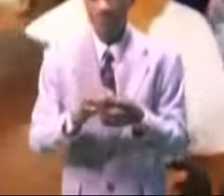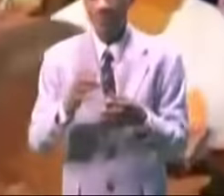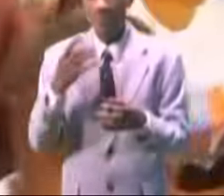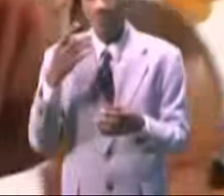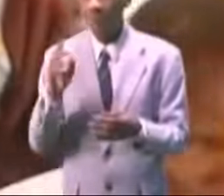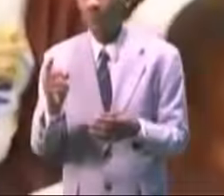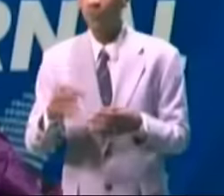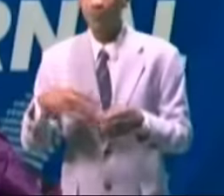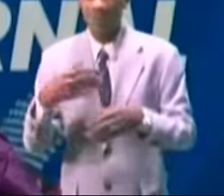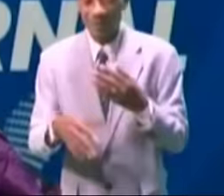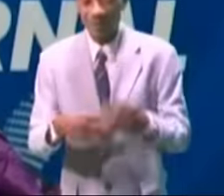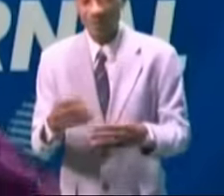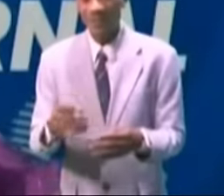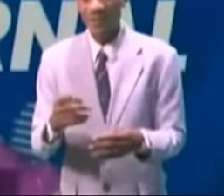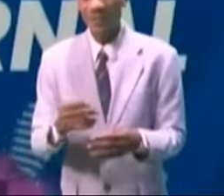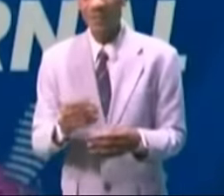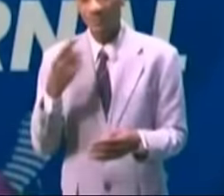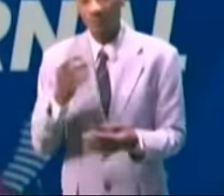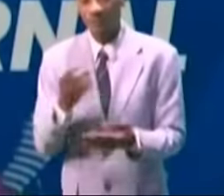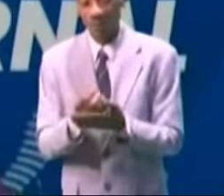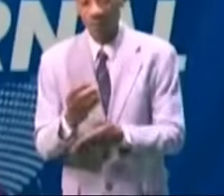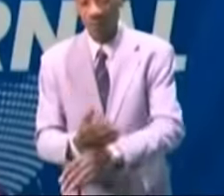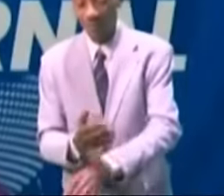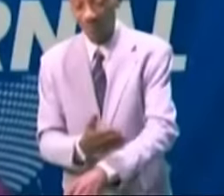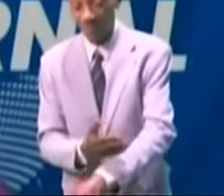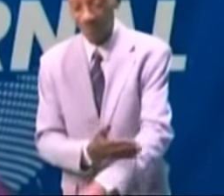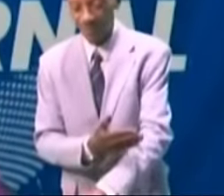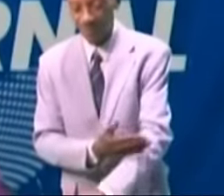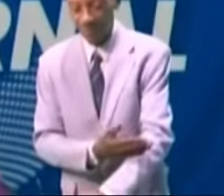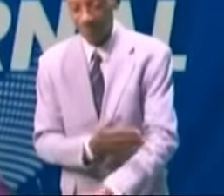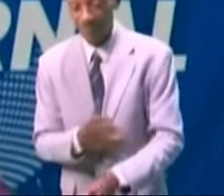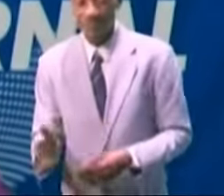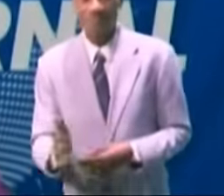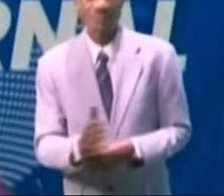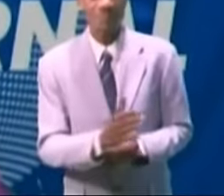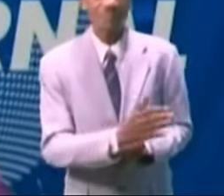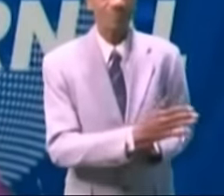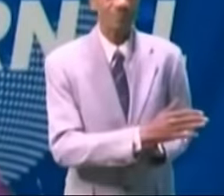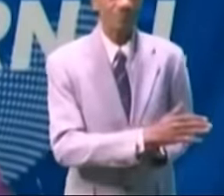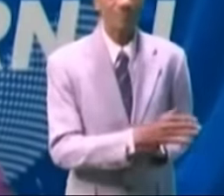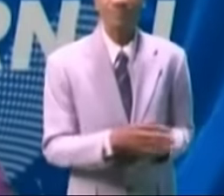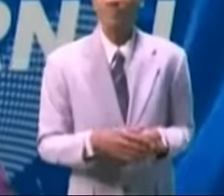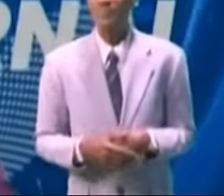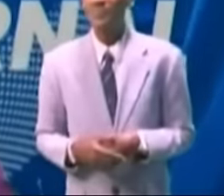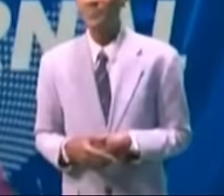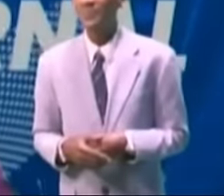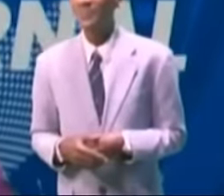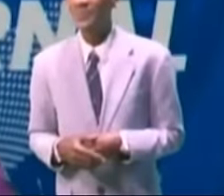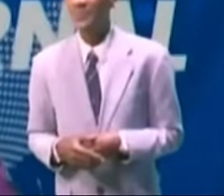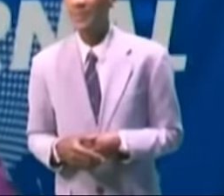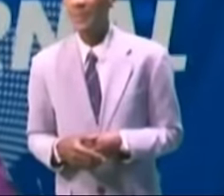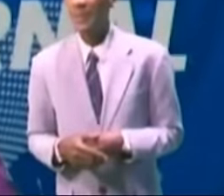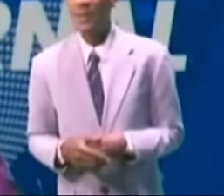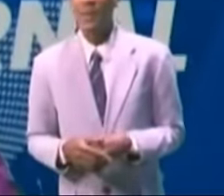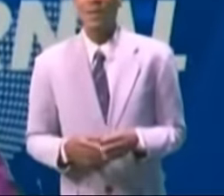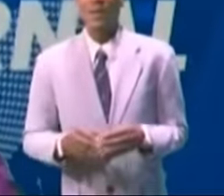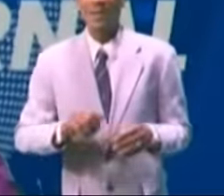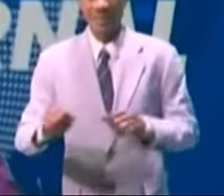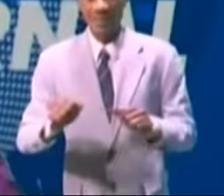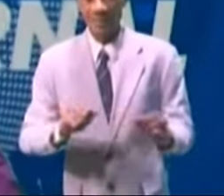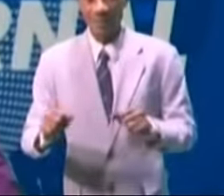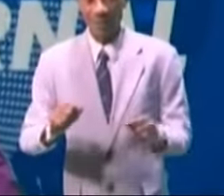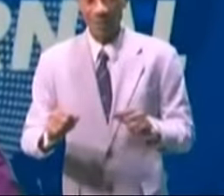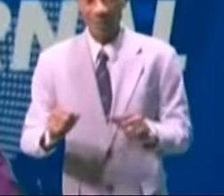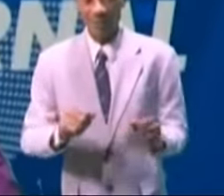Katwe. Les épreuves du test national des sélections d'orientation scolaire professionnelle TENASOSP